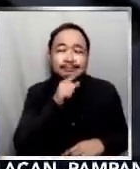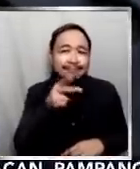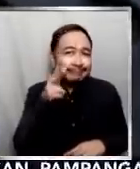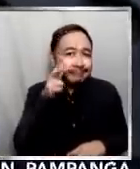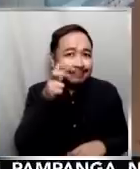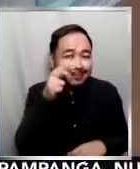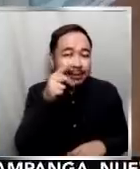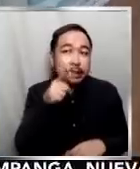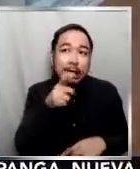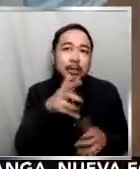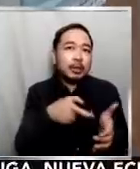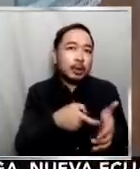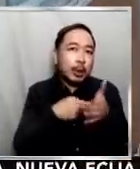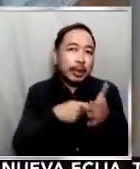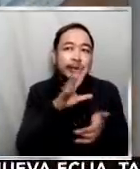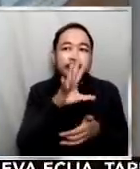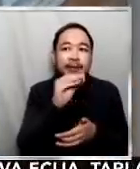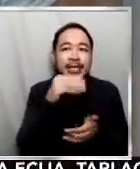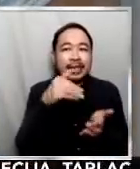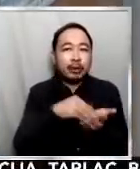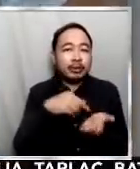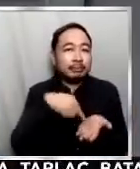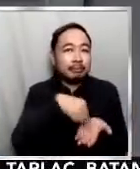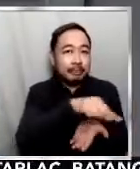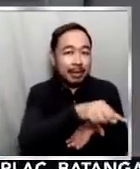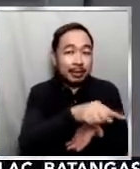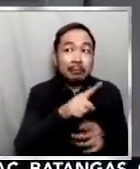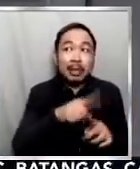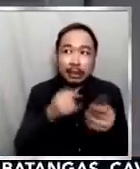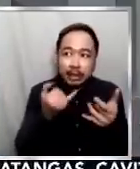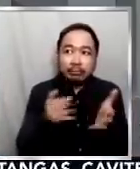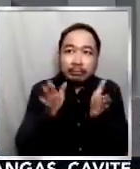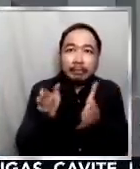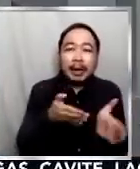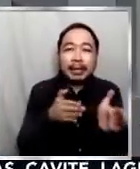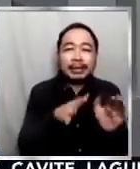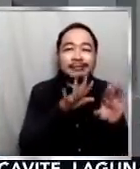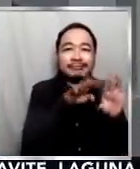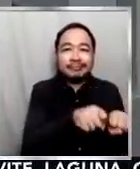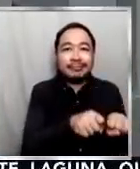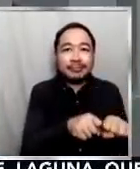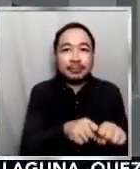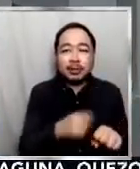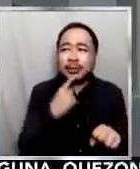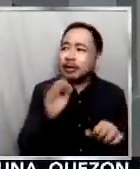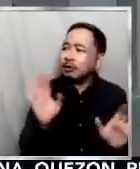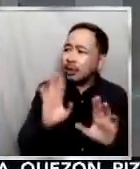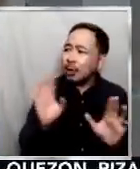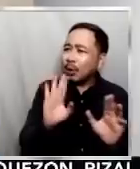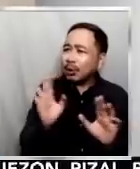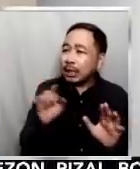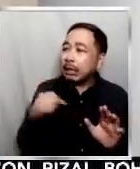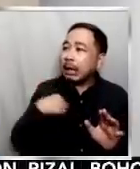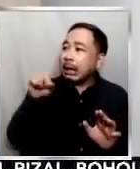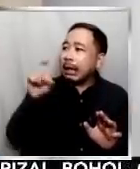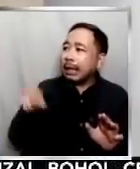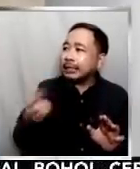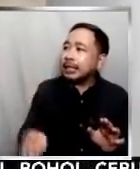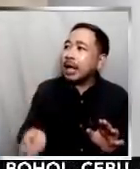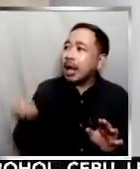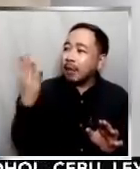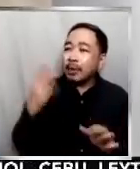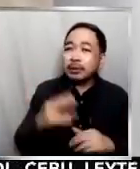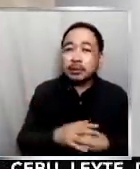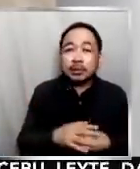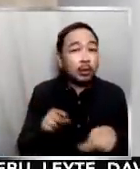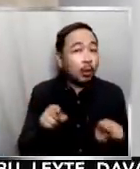entrapment operation. Pero ayon sa suspect, hindi ito totoo. Hindi ganun sir, tinanong lang. Magkano ba halaga ng cellphone mo niyo, ma'am? Ganun lang. Pati sa social